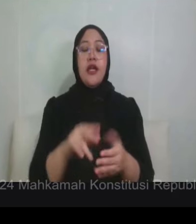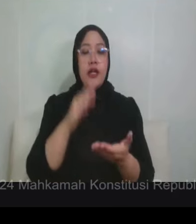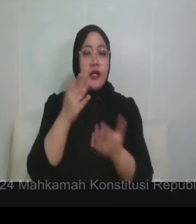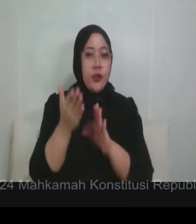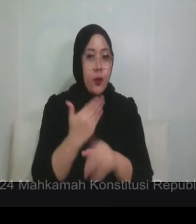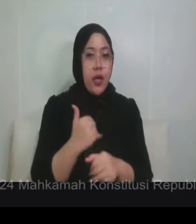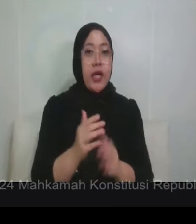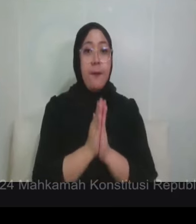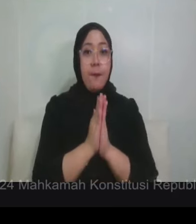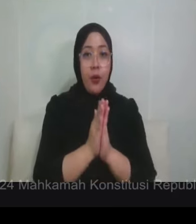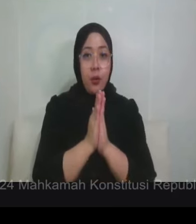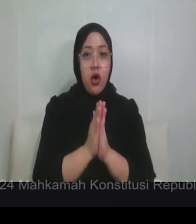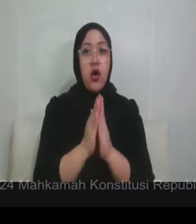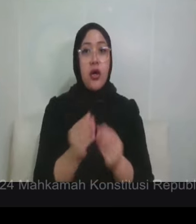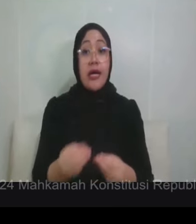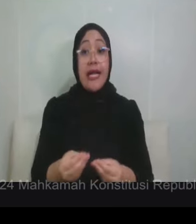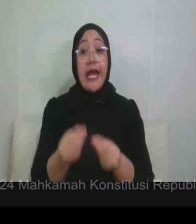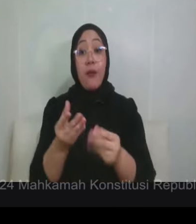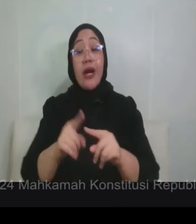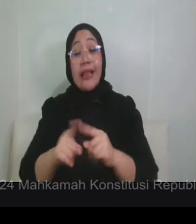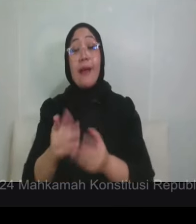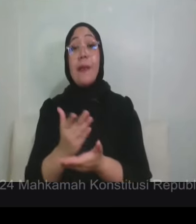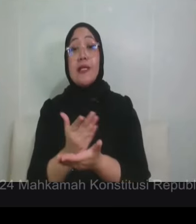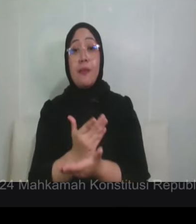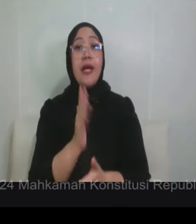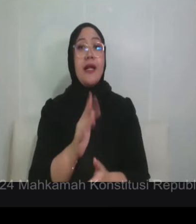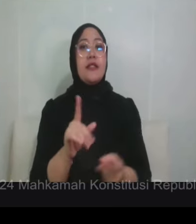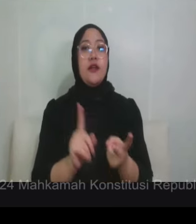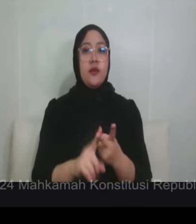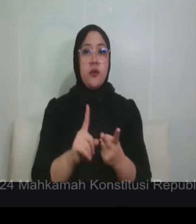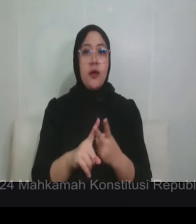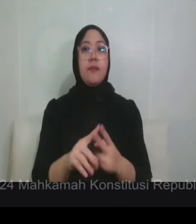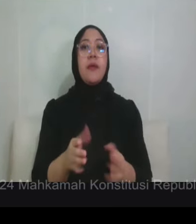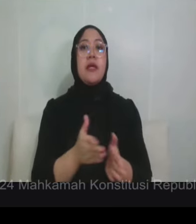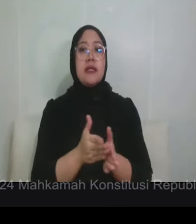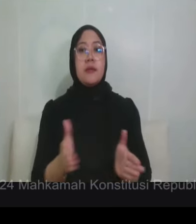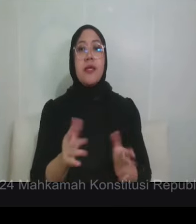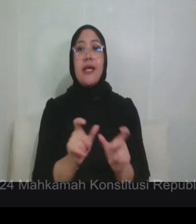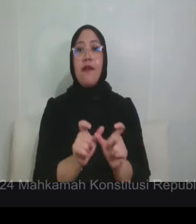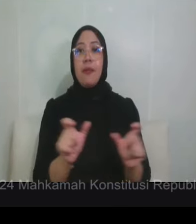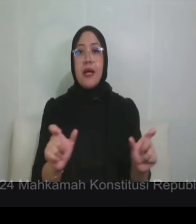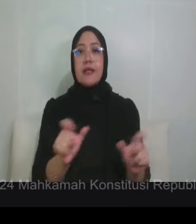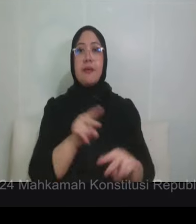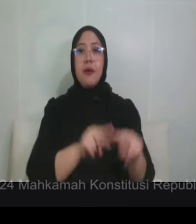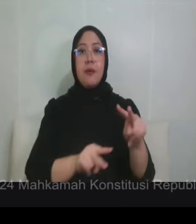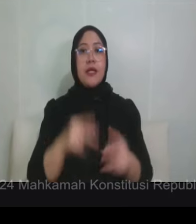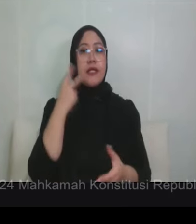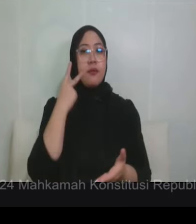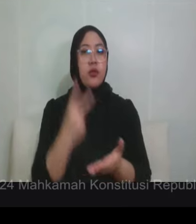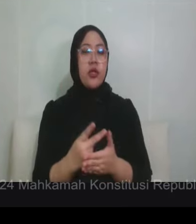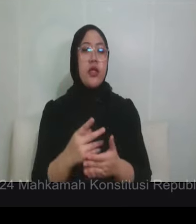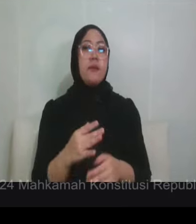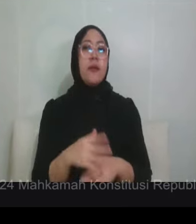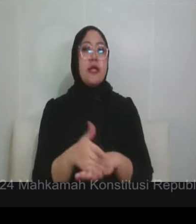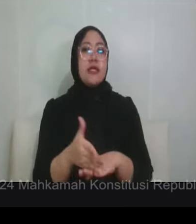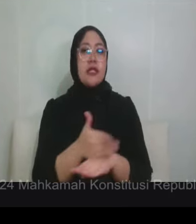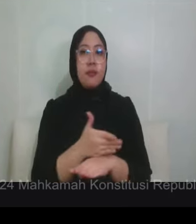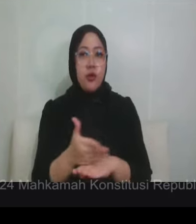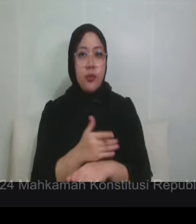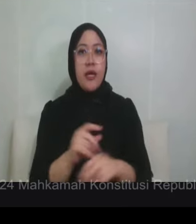untuk sebagian menyatakan se panjang prase pemeriksaan bukti permulaan sebelum dilakukan